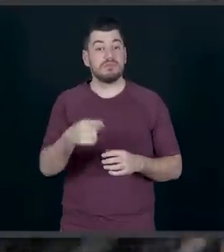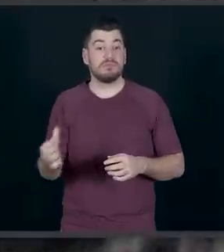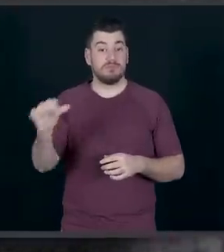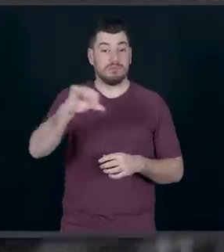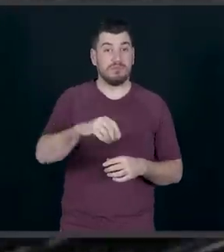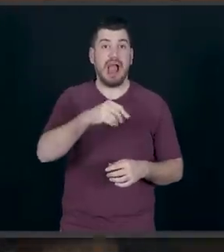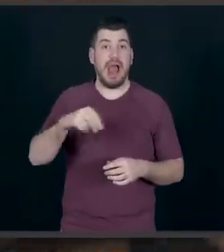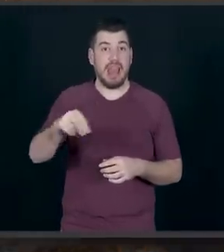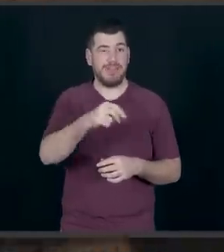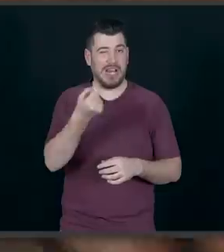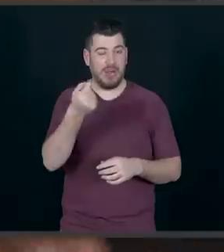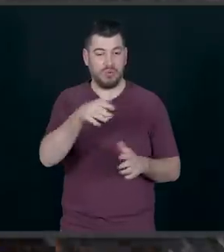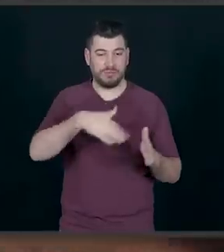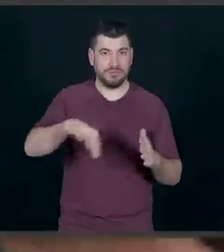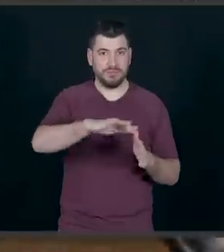μέσα.